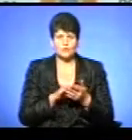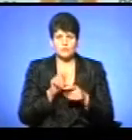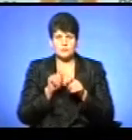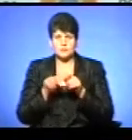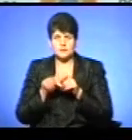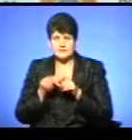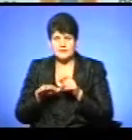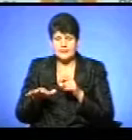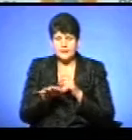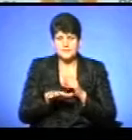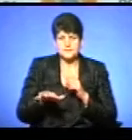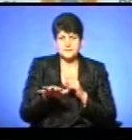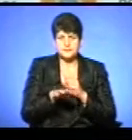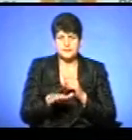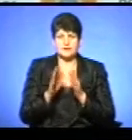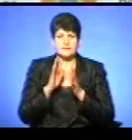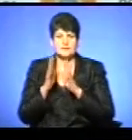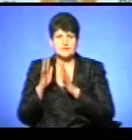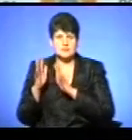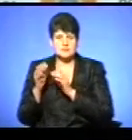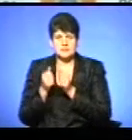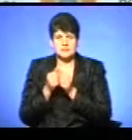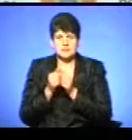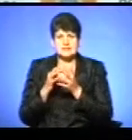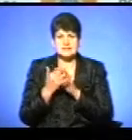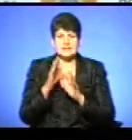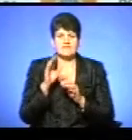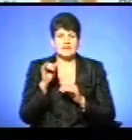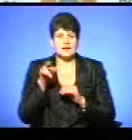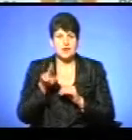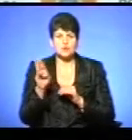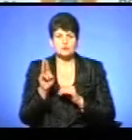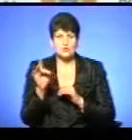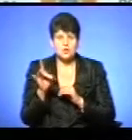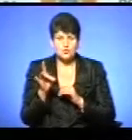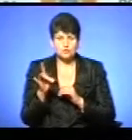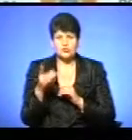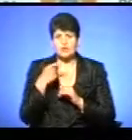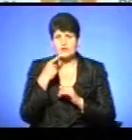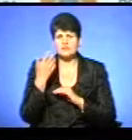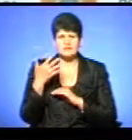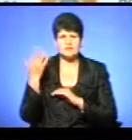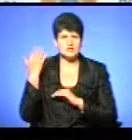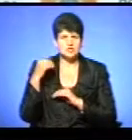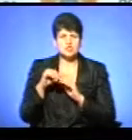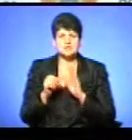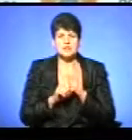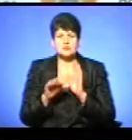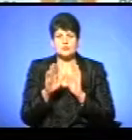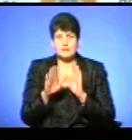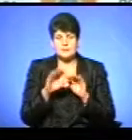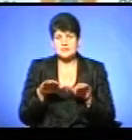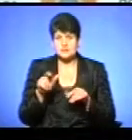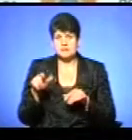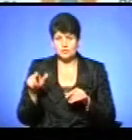обстежувати ділянку території в лісосмузі поблизу села Вілія Шумського району. Як повідомляли раніше, 16 вересня місцеві жителі